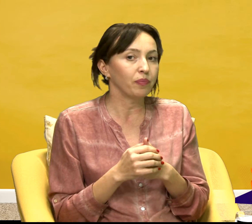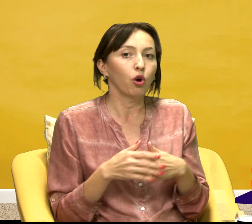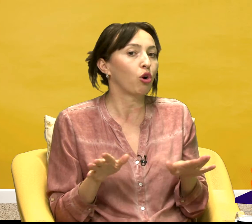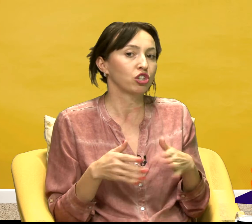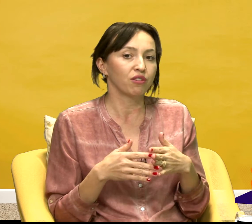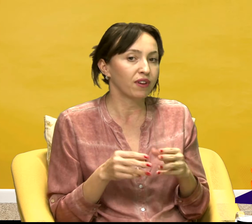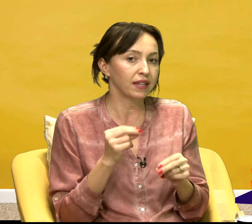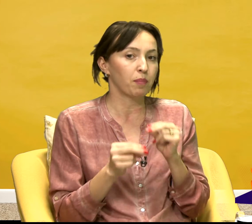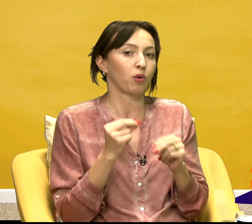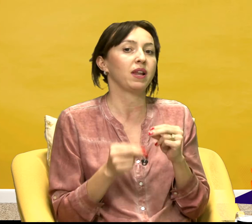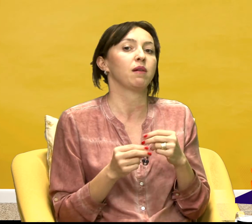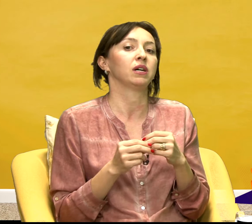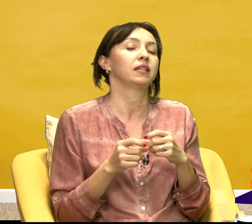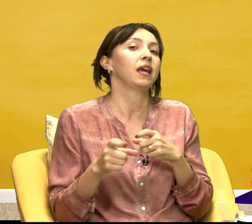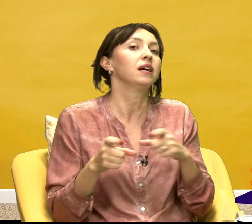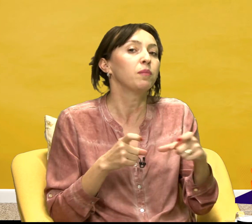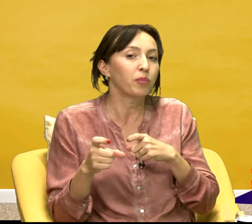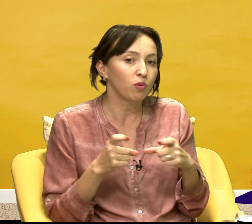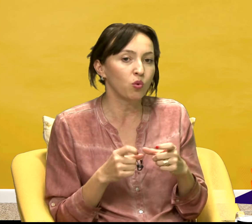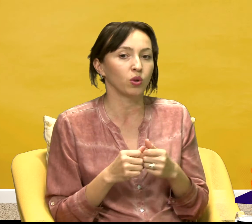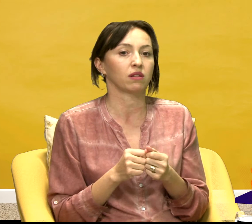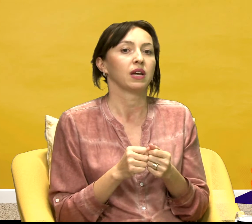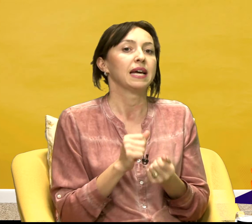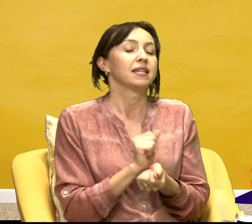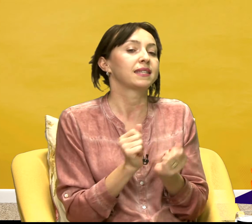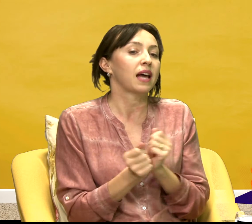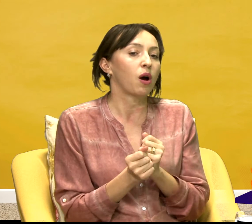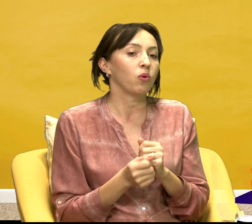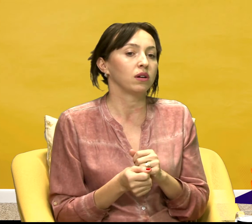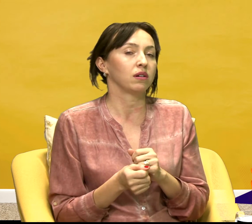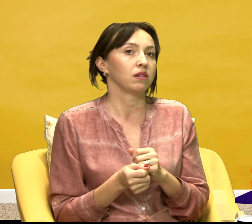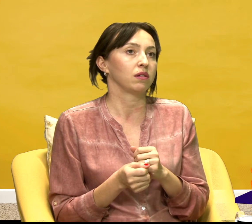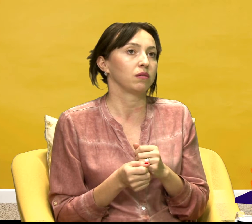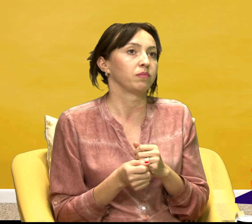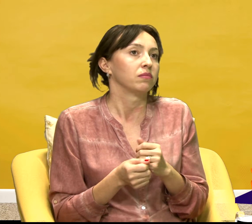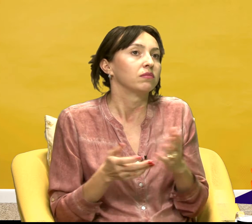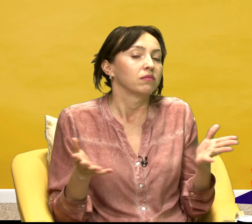bancă, orice fel de problemă, de împrumut sau